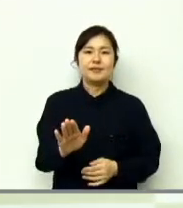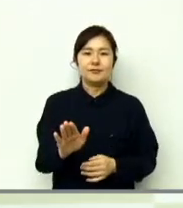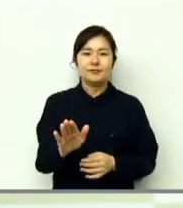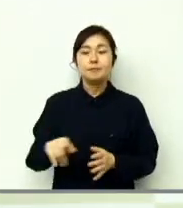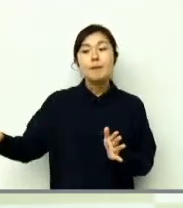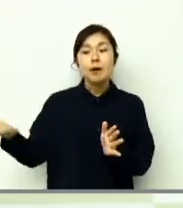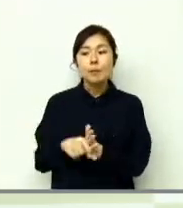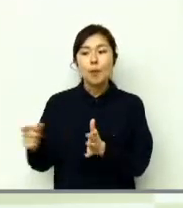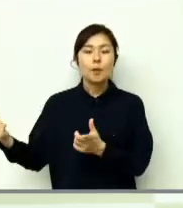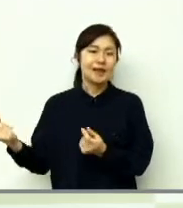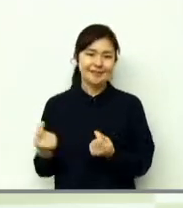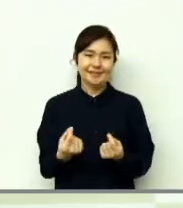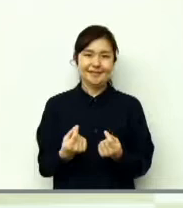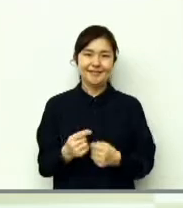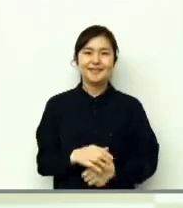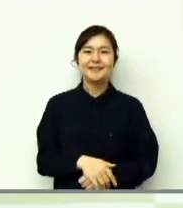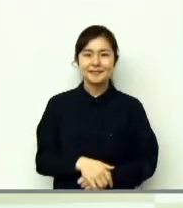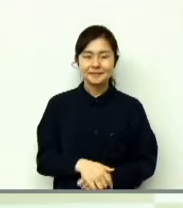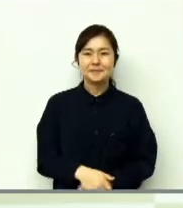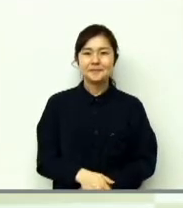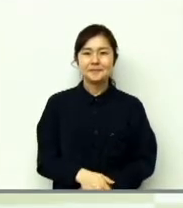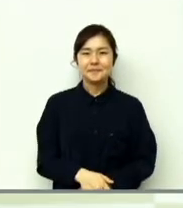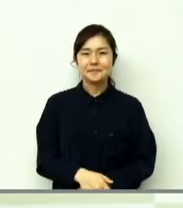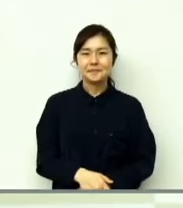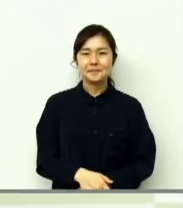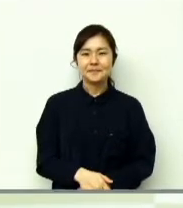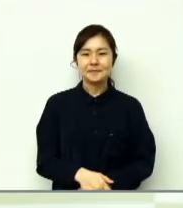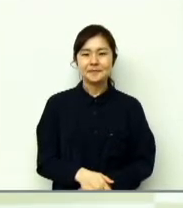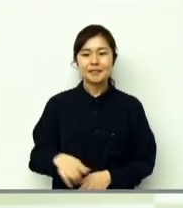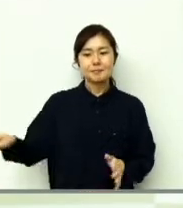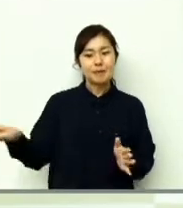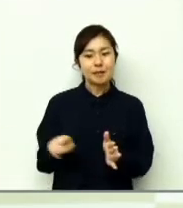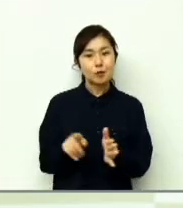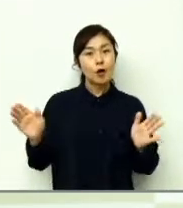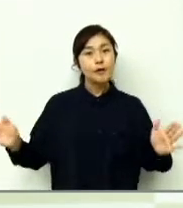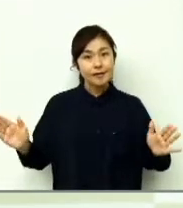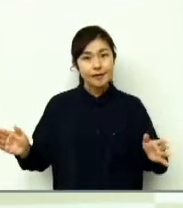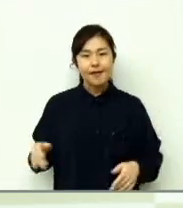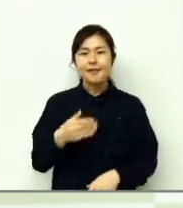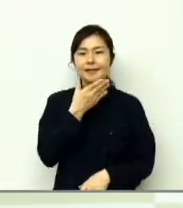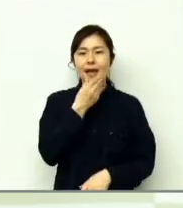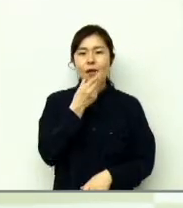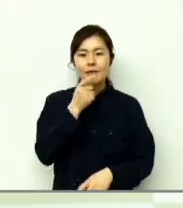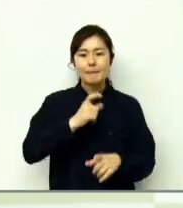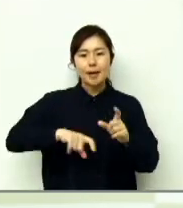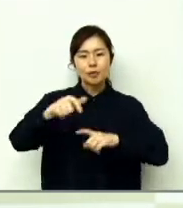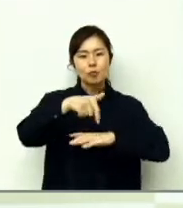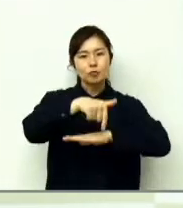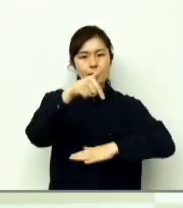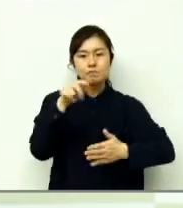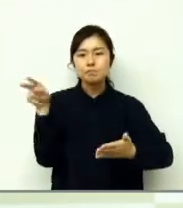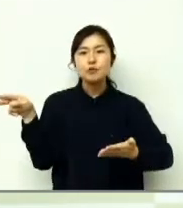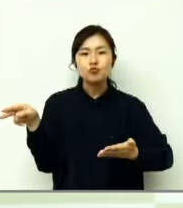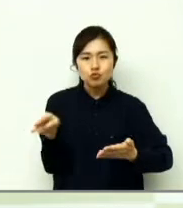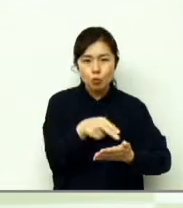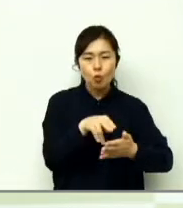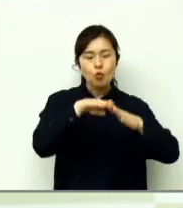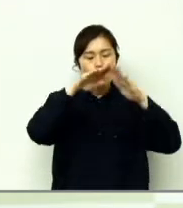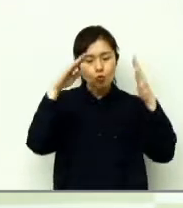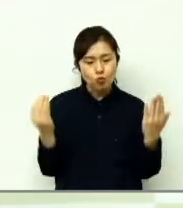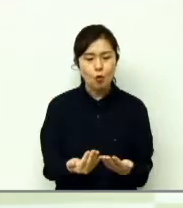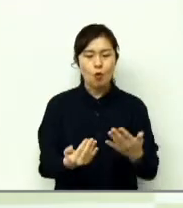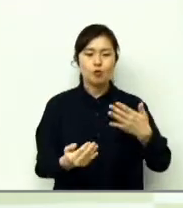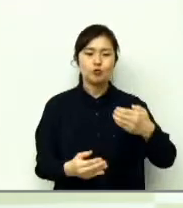ております。おかげさまで、これまで、まあ、1期目2期目の中では幸せ倍増プランについてはおおむね、9割